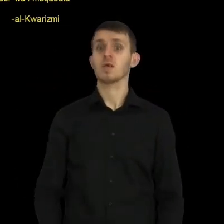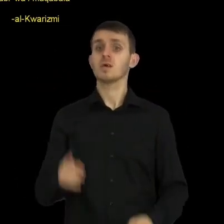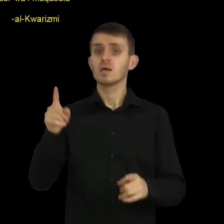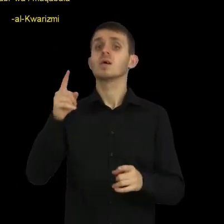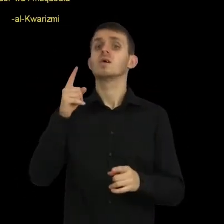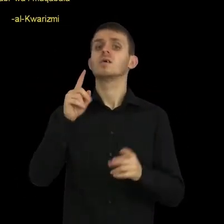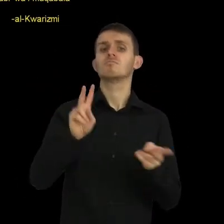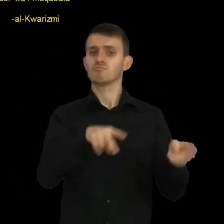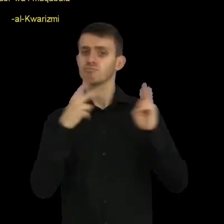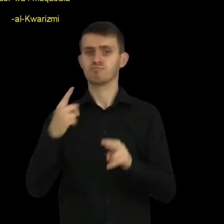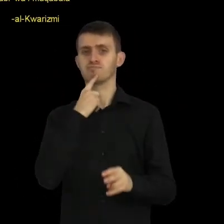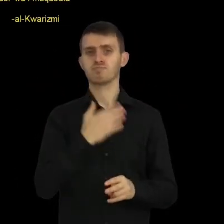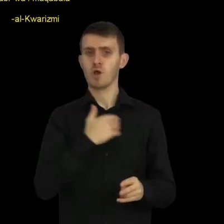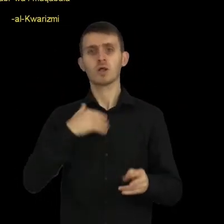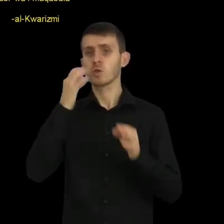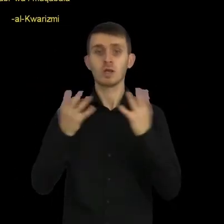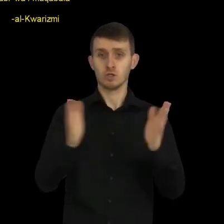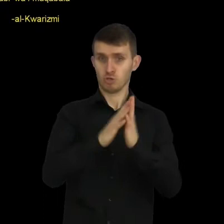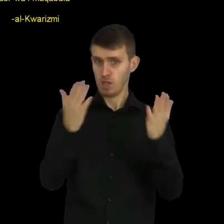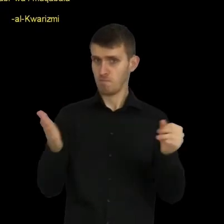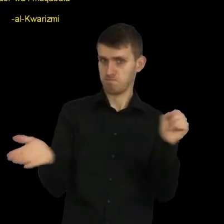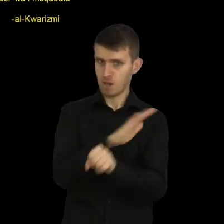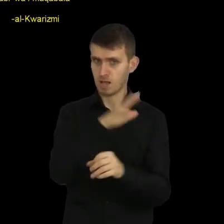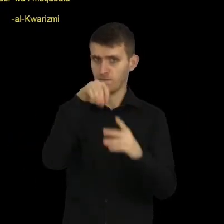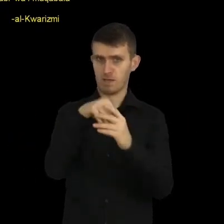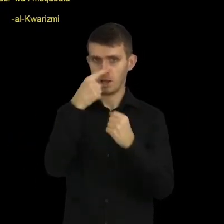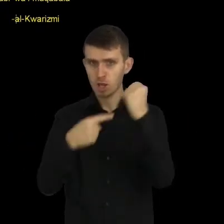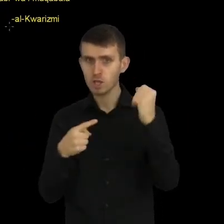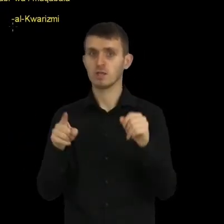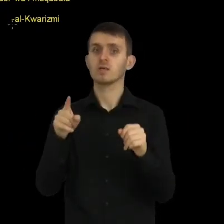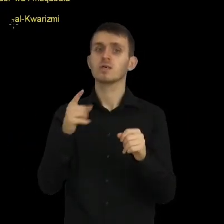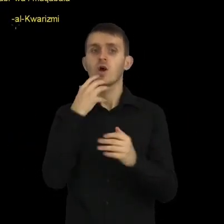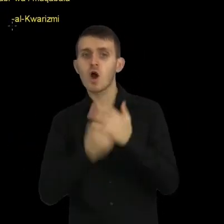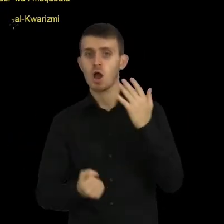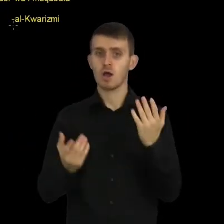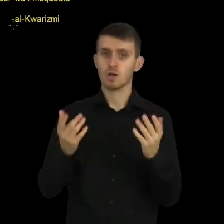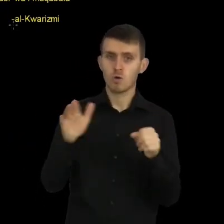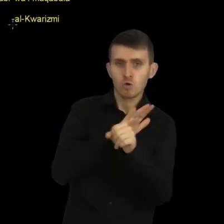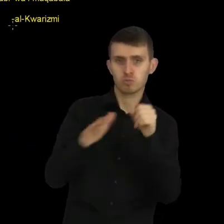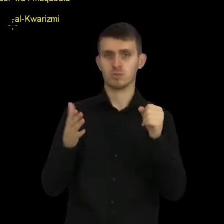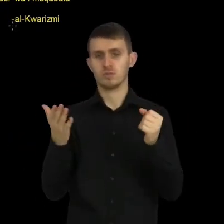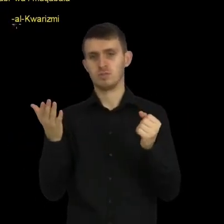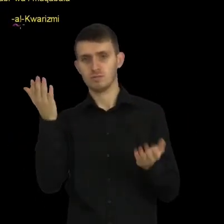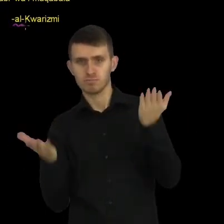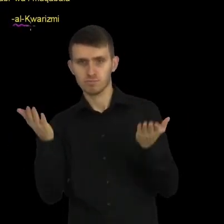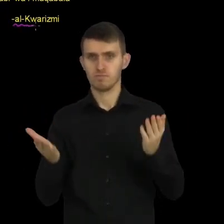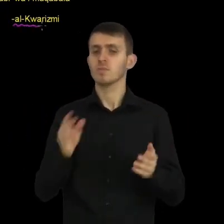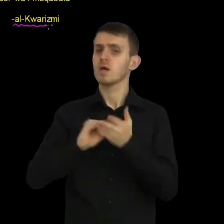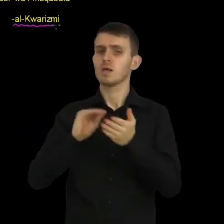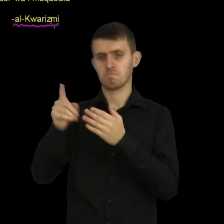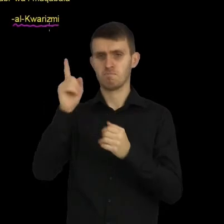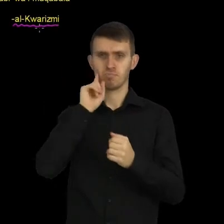z tej księgi i tytuł w wolnym tłumaczeniu to księga kompletna o liczeniu z użyciem